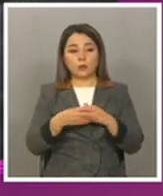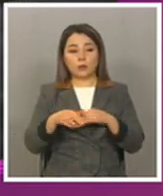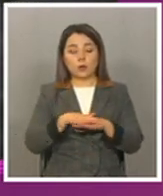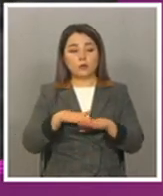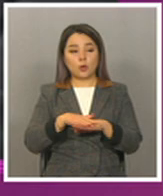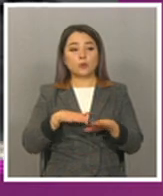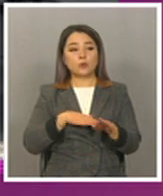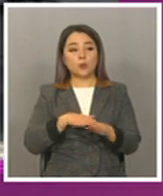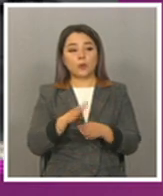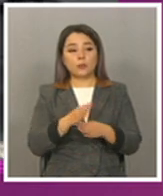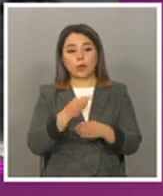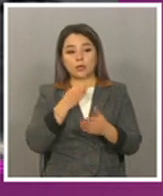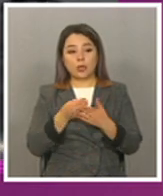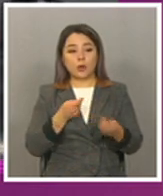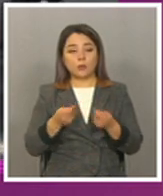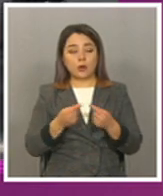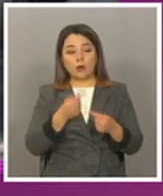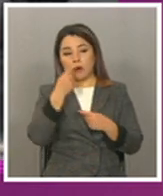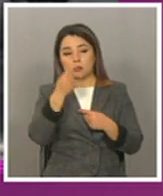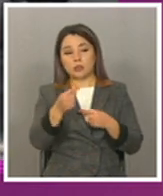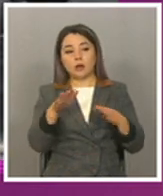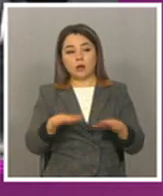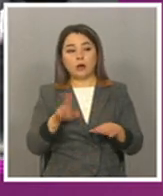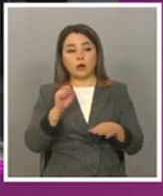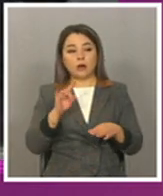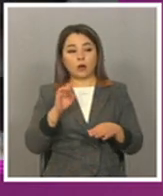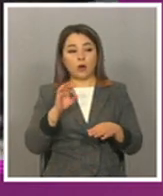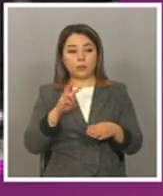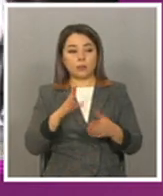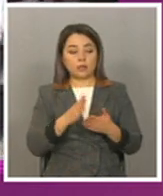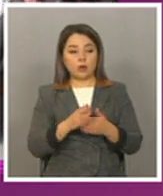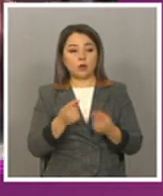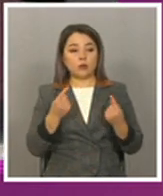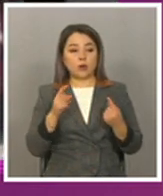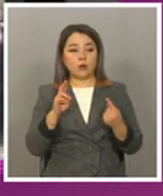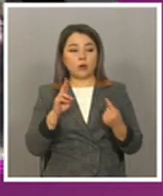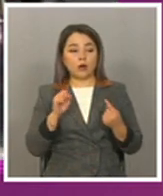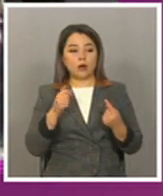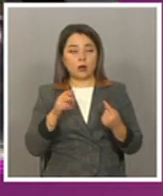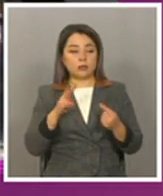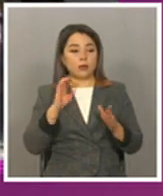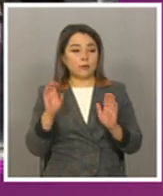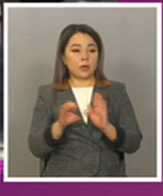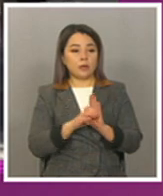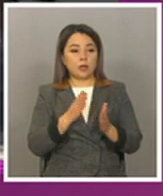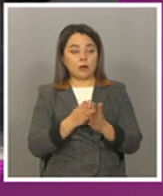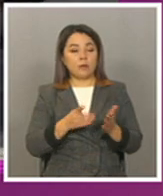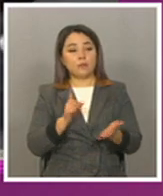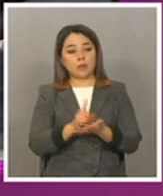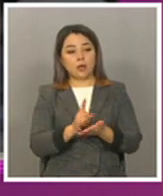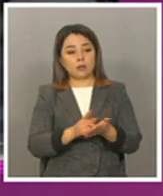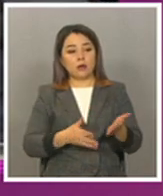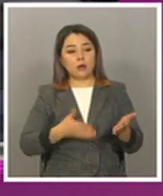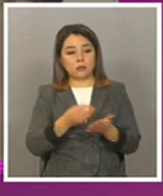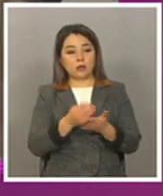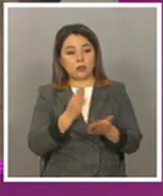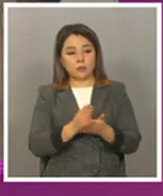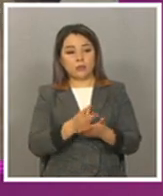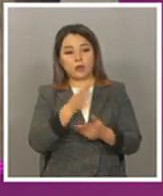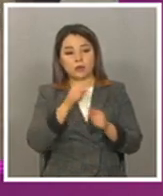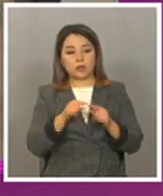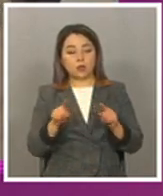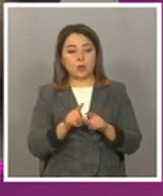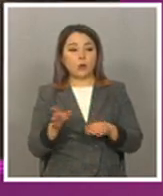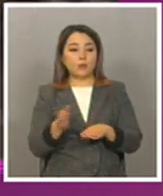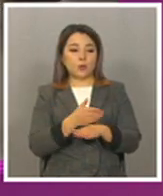билік жүргізгенімен, алыстағы қара қорымға, ұлы қағанға бағынышты болды. Салық жіберіп, жорық олжасымен бөлісіп